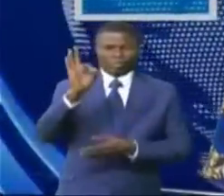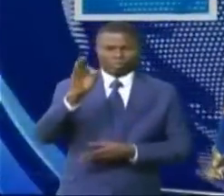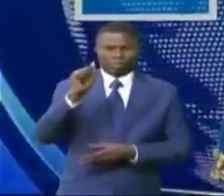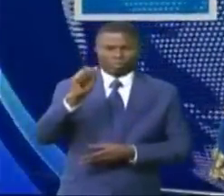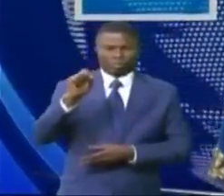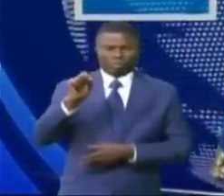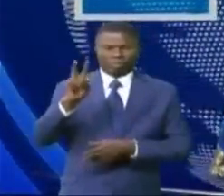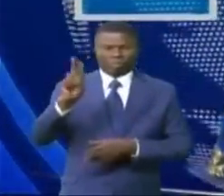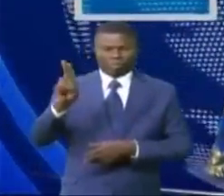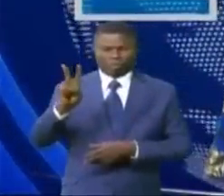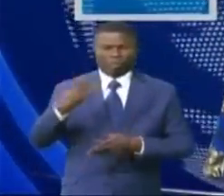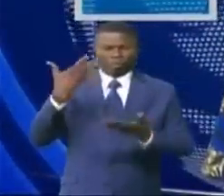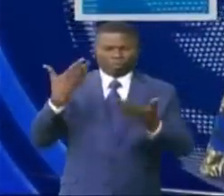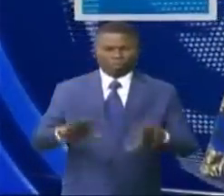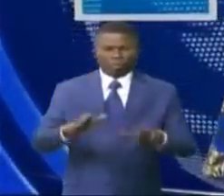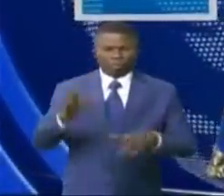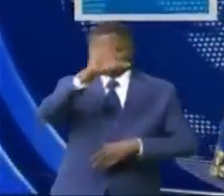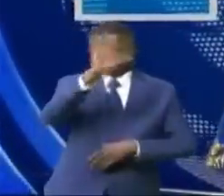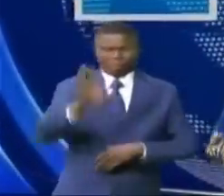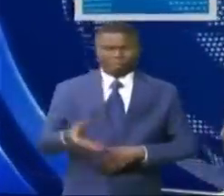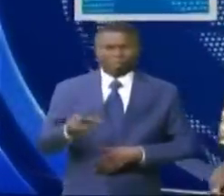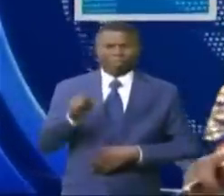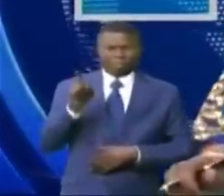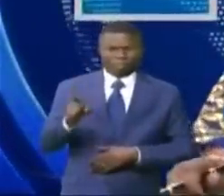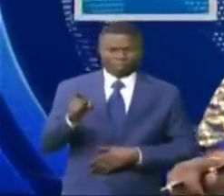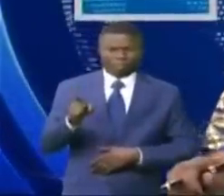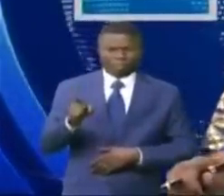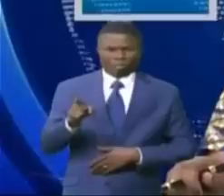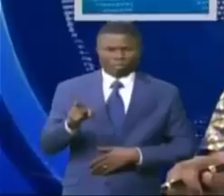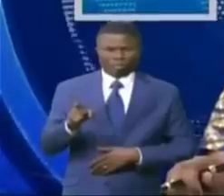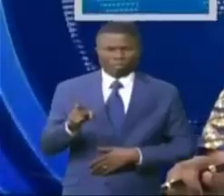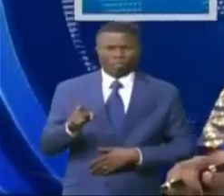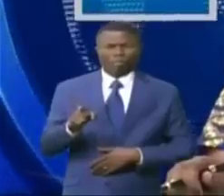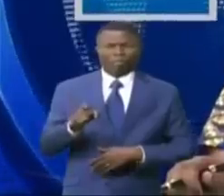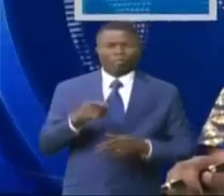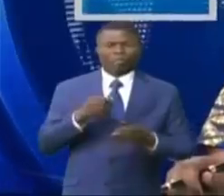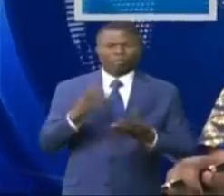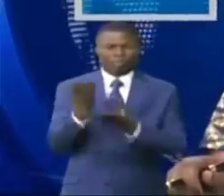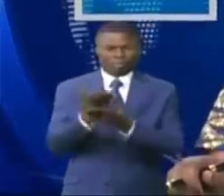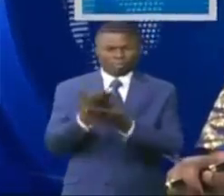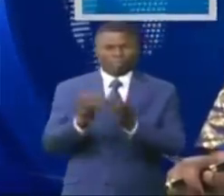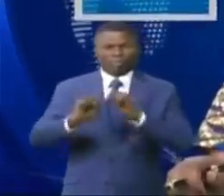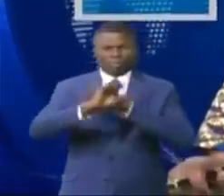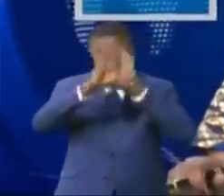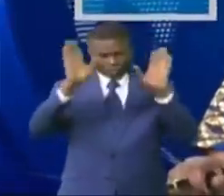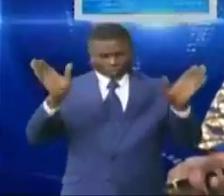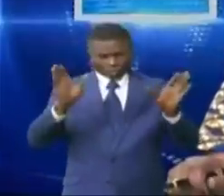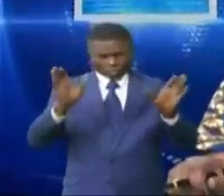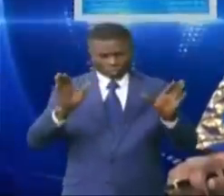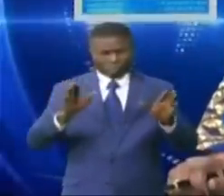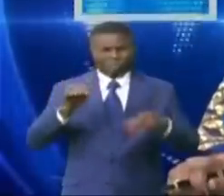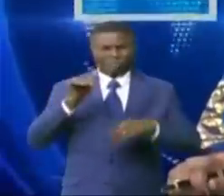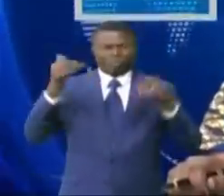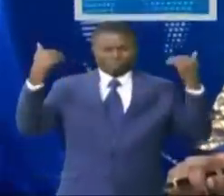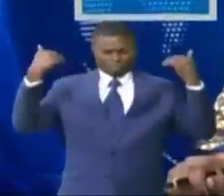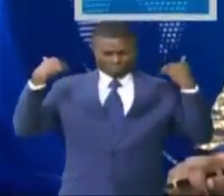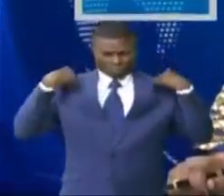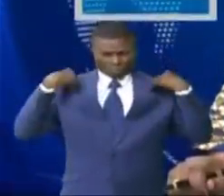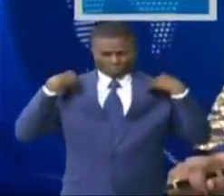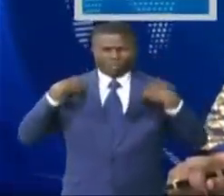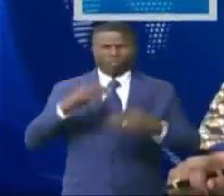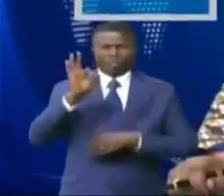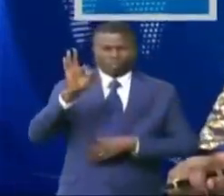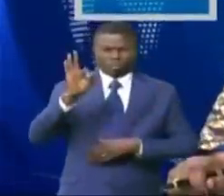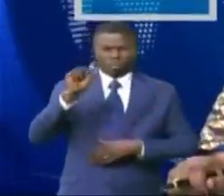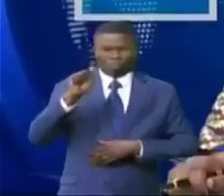clôturée à Kimpissi. Nous sommes dans la province du Congo central. Il en sort avec une feuille de route claire. À en croire le directeur général du Fonarev,